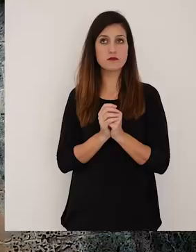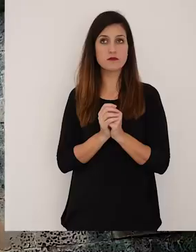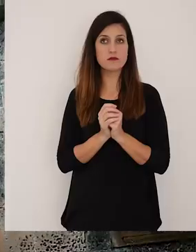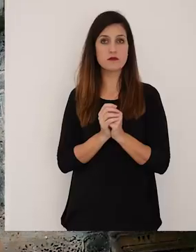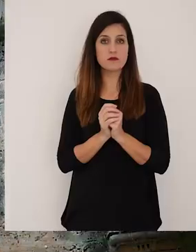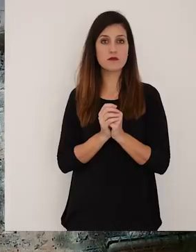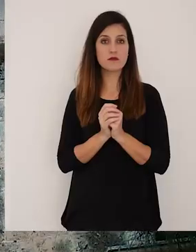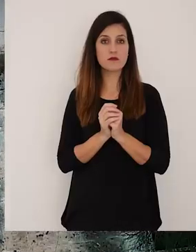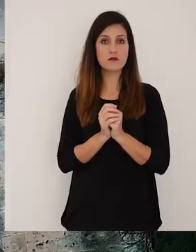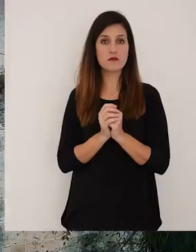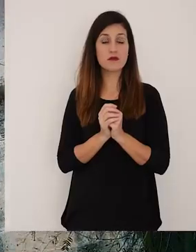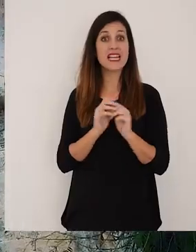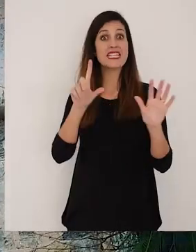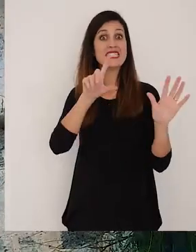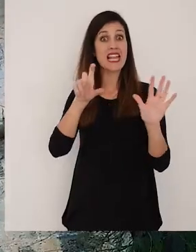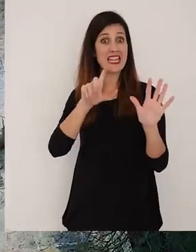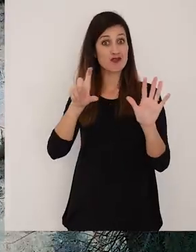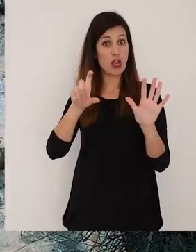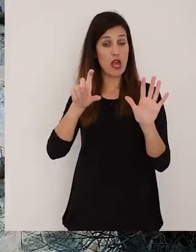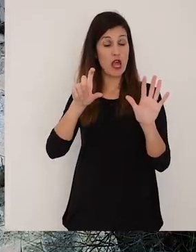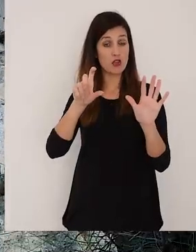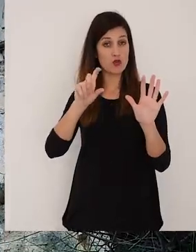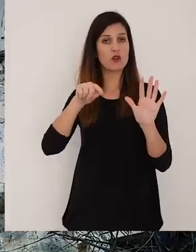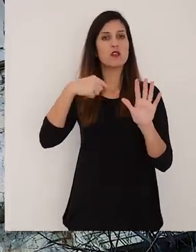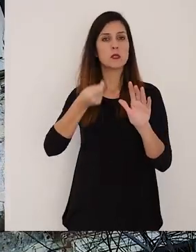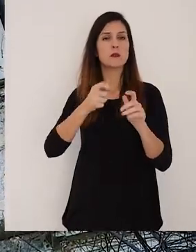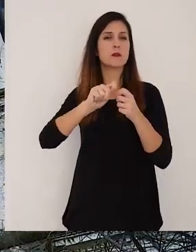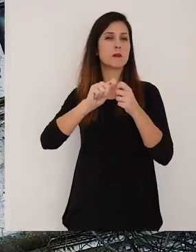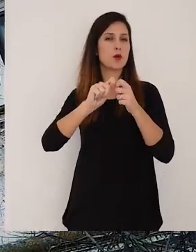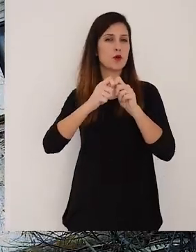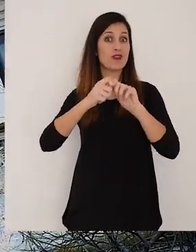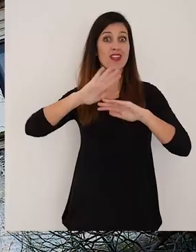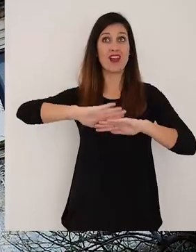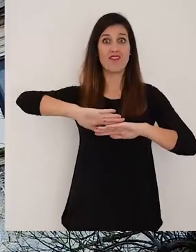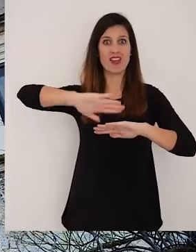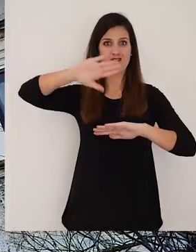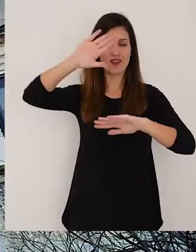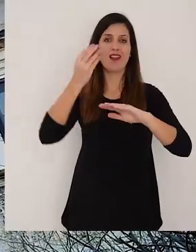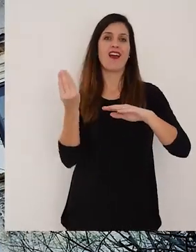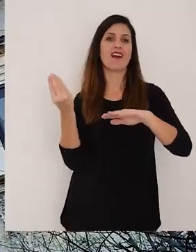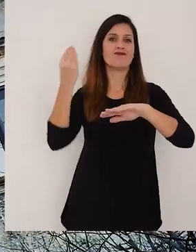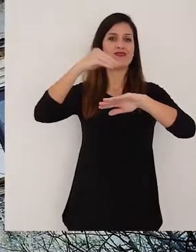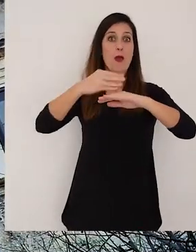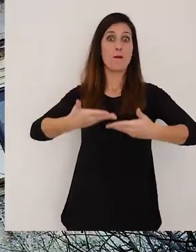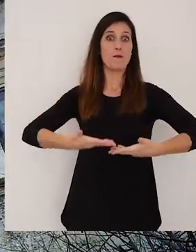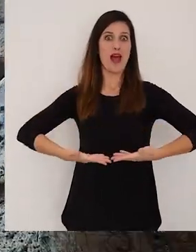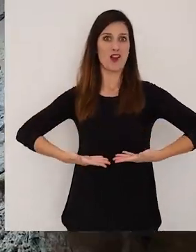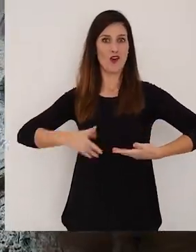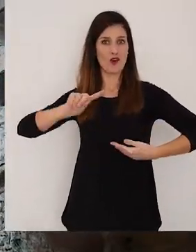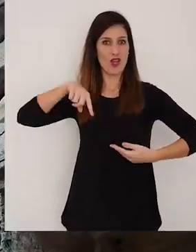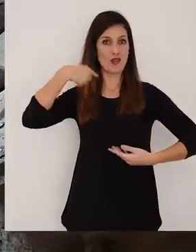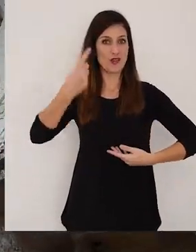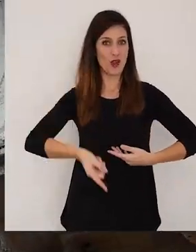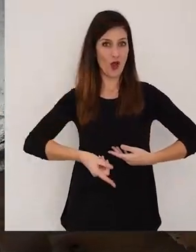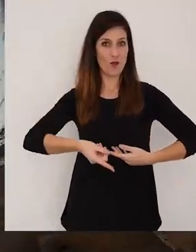Ad attenuare le forme austere, nel Settecento venne riformulata la facciata, quindi arricchita da un'ampia balconata decorata